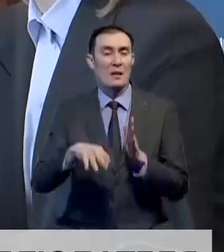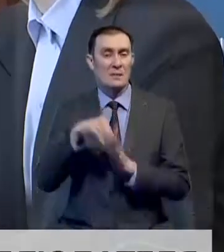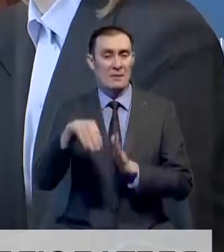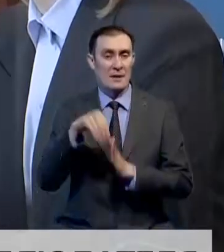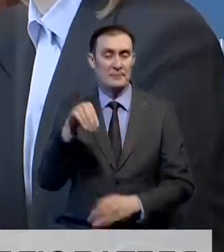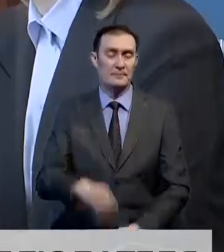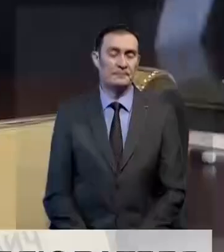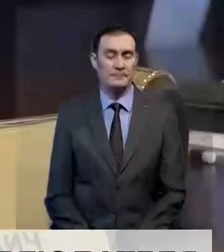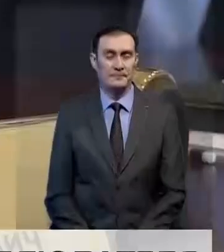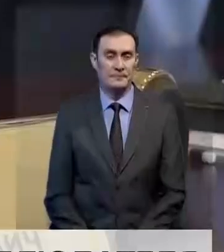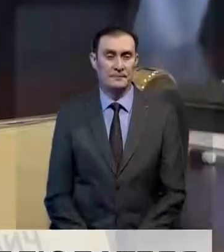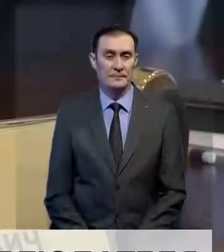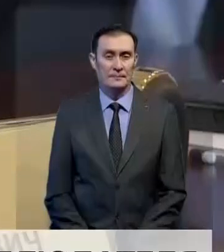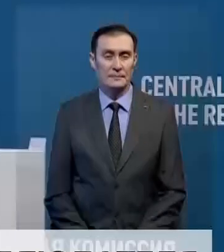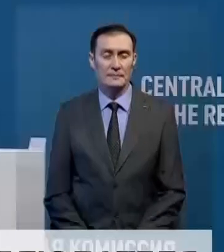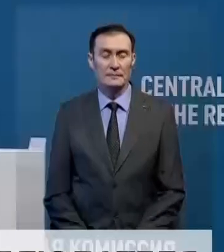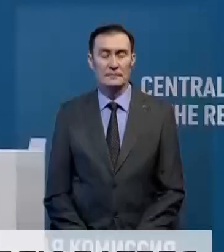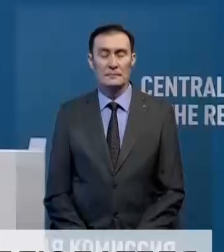голосования.